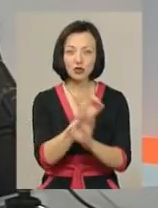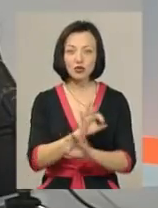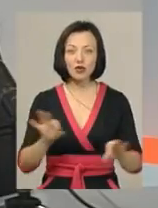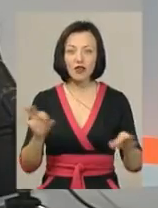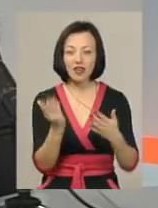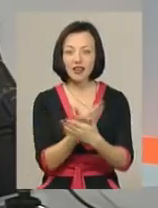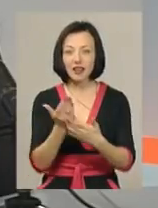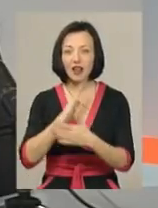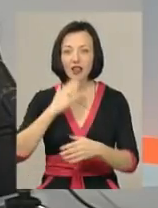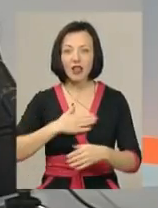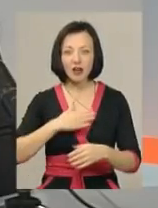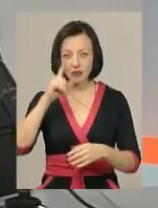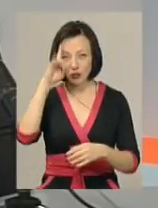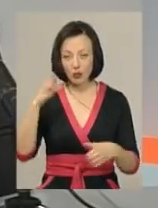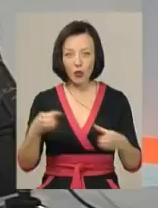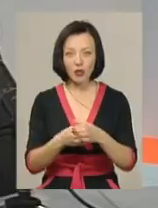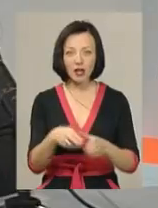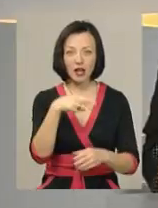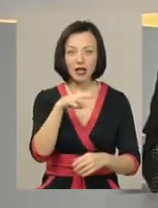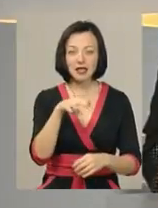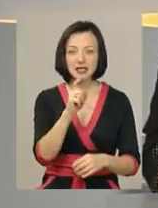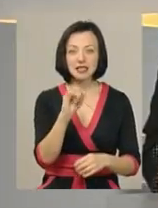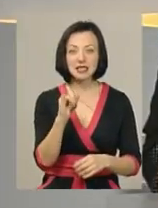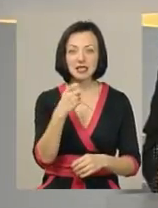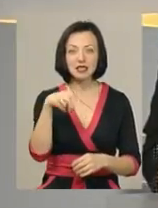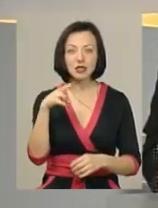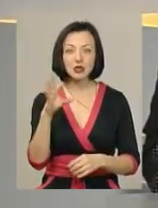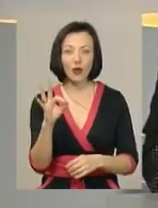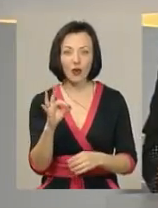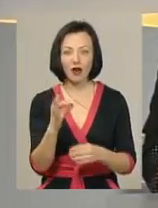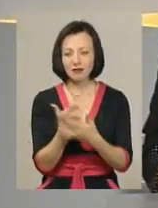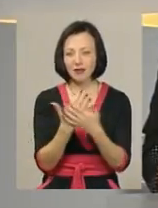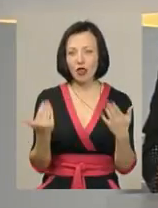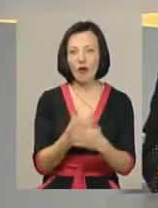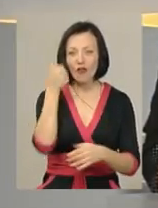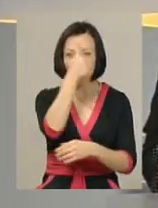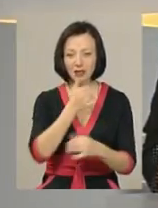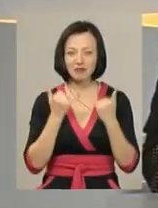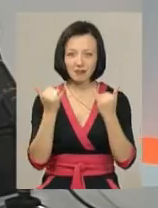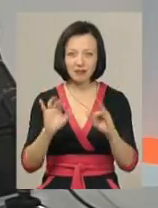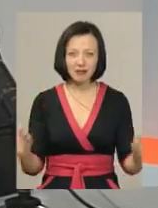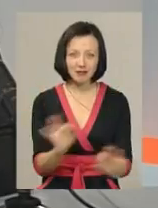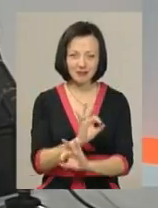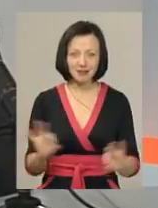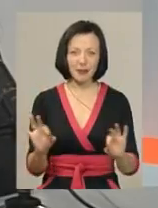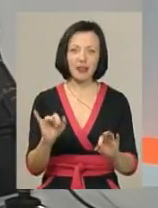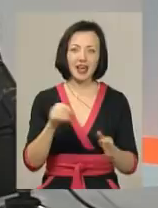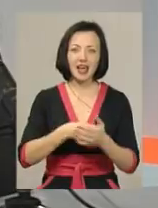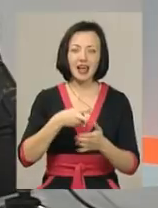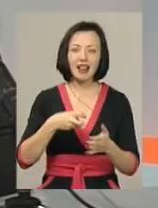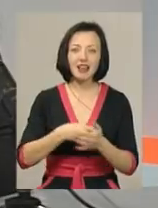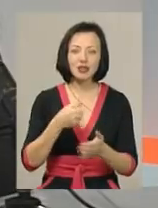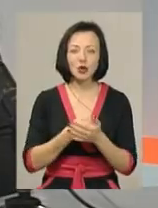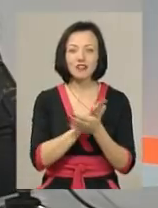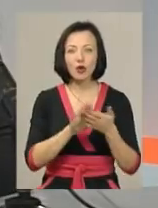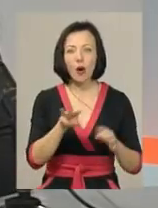відеокліпи нашого відомого гурта дzidзо у них є цілий відеоряд присвячений новорічним святам і Лист до Святого